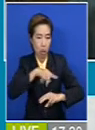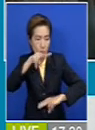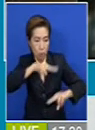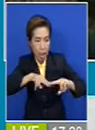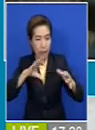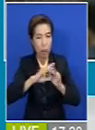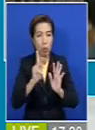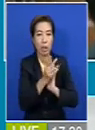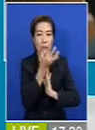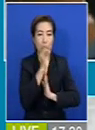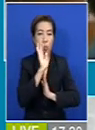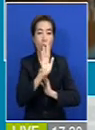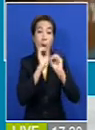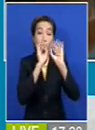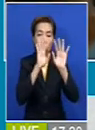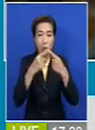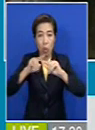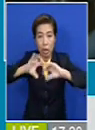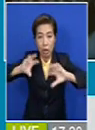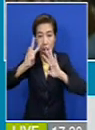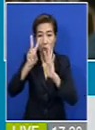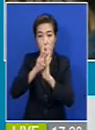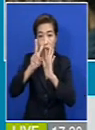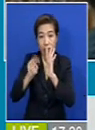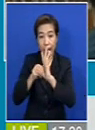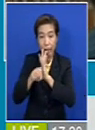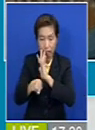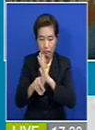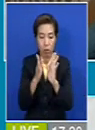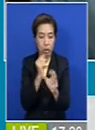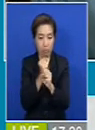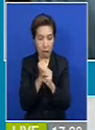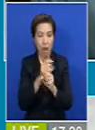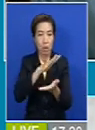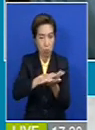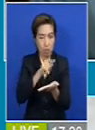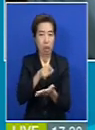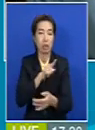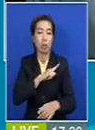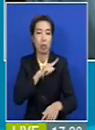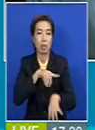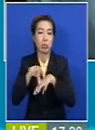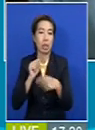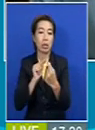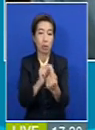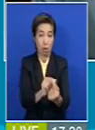ครูนะคะส่วนเรื่องของวินัยข้าราชการทางต้นสังกัดและหน่วยงานที่เกี่ยวข้องเนี่ยก็จะต้องดำเนินการต่อไปด้